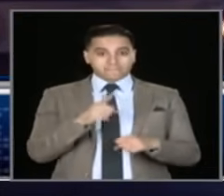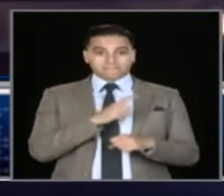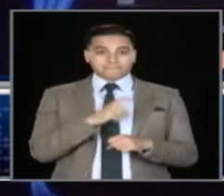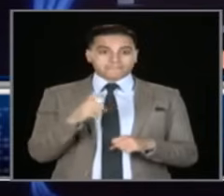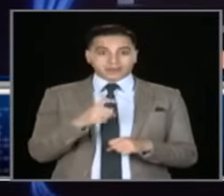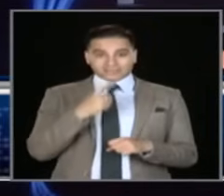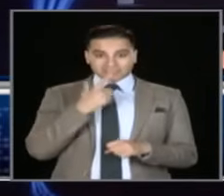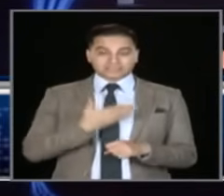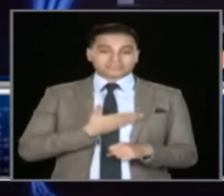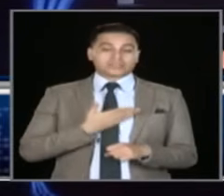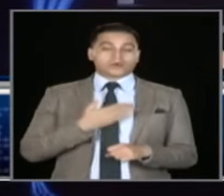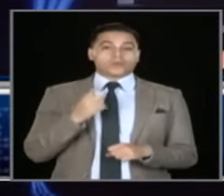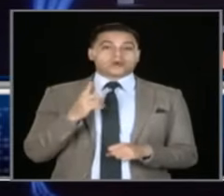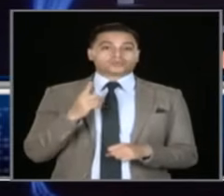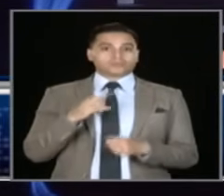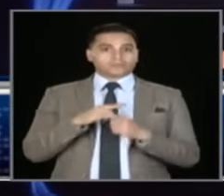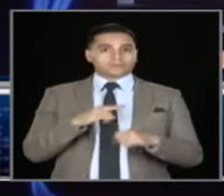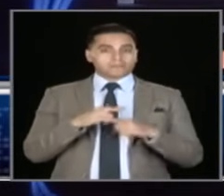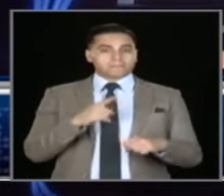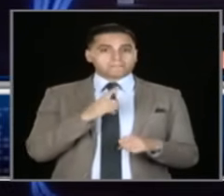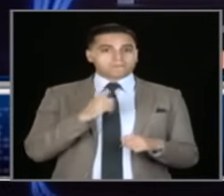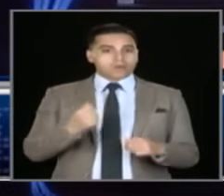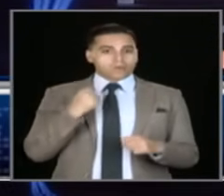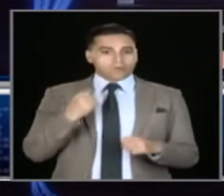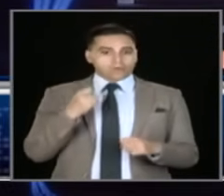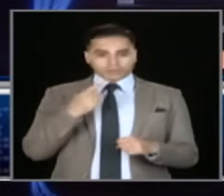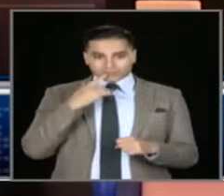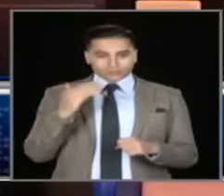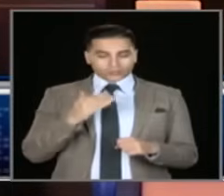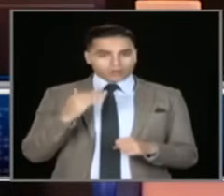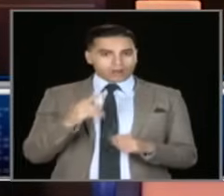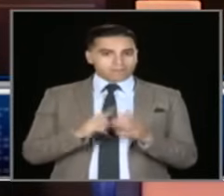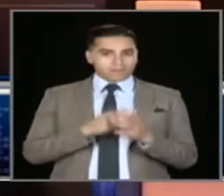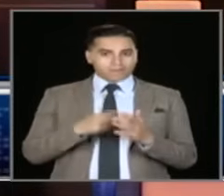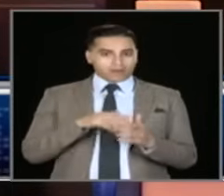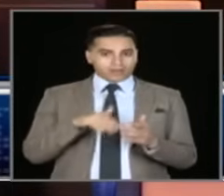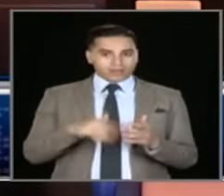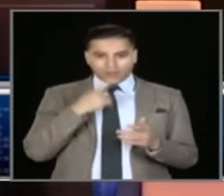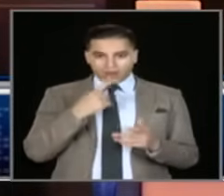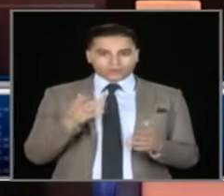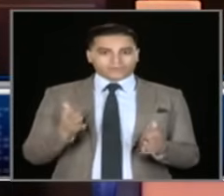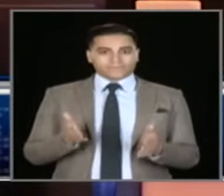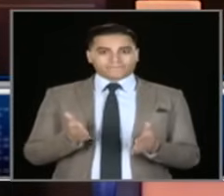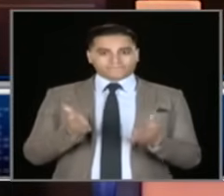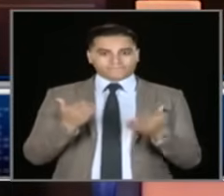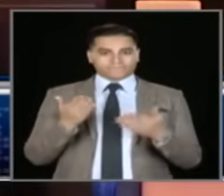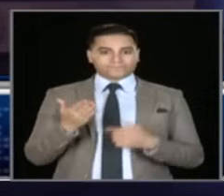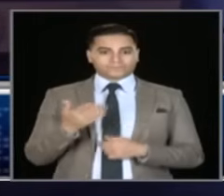وعنده 21 سنة فدي حاجة مش عادية مش هتتكرر. هنقول أي سياسة ألماني. هنقول